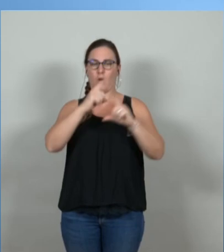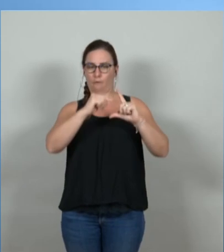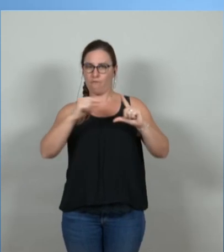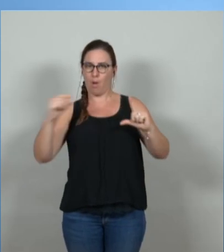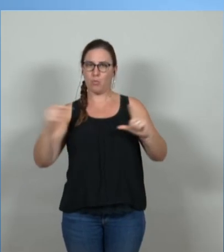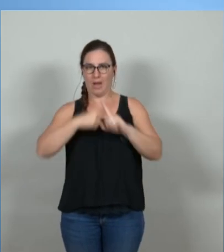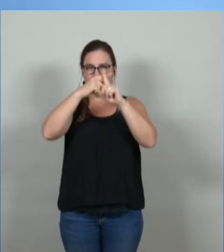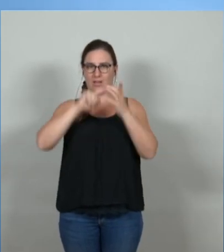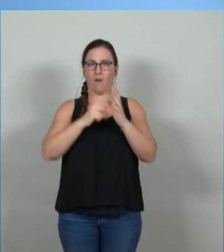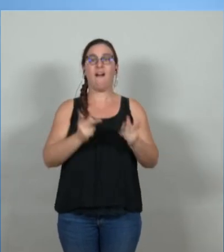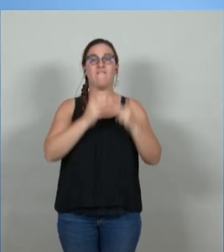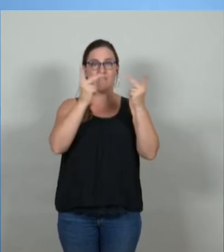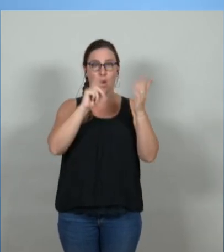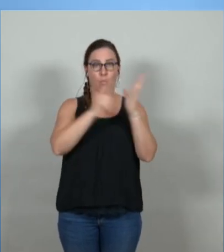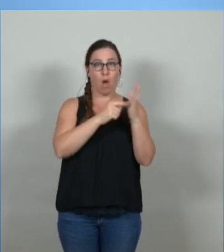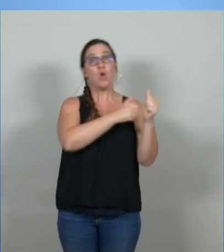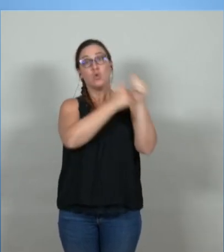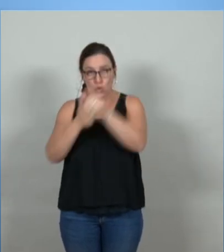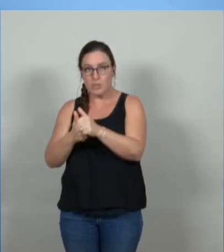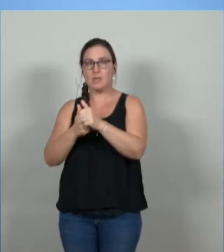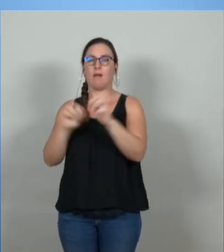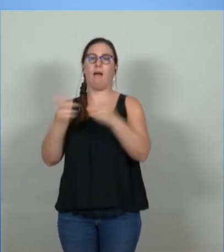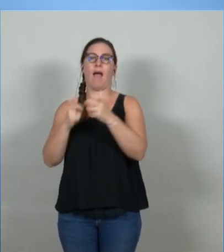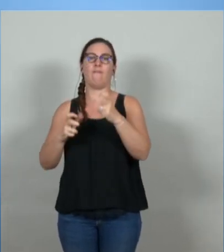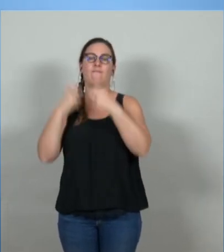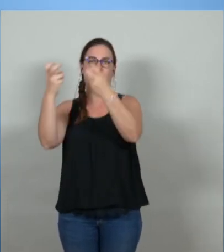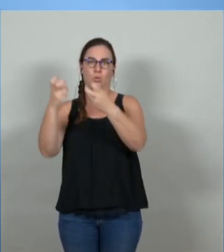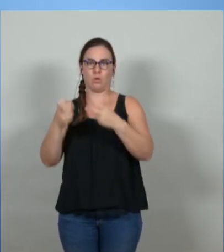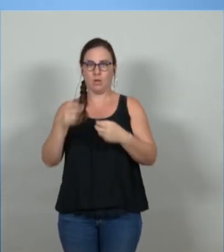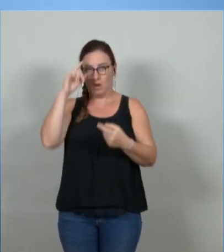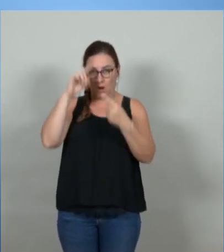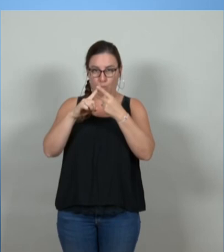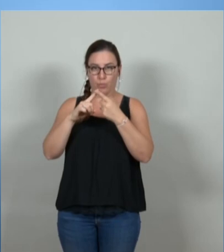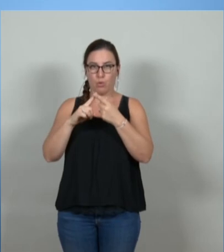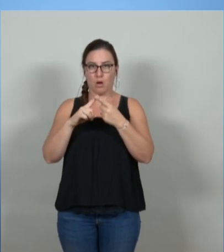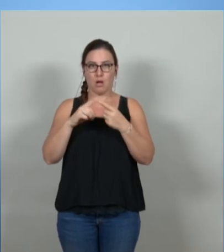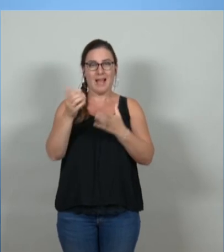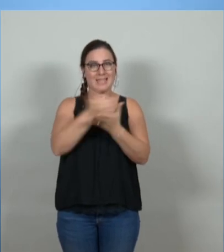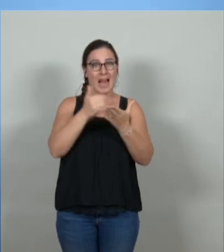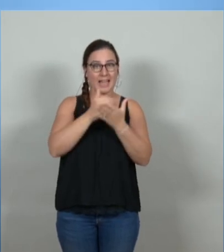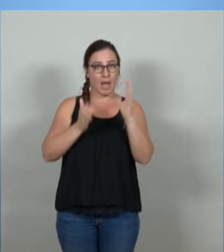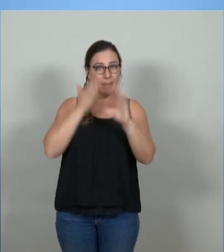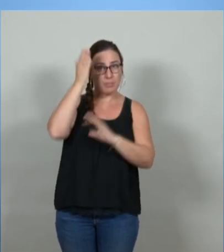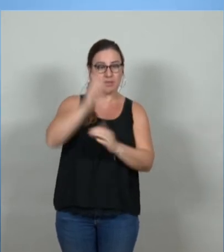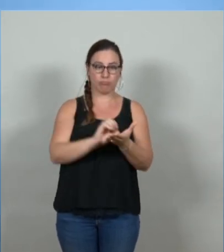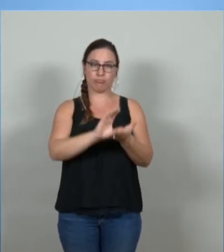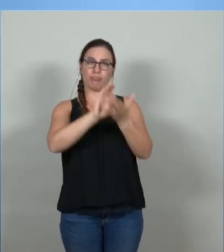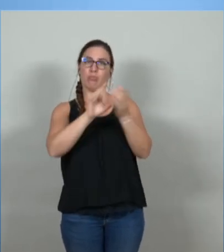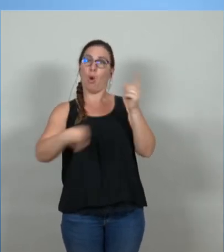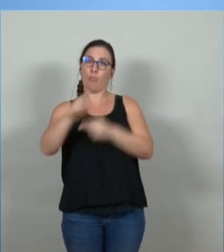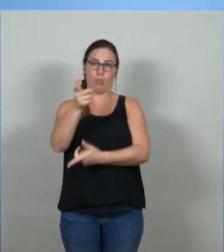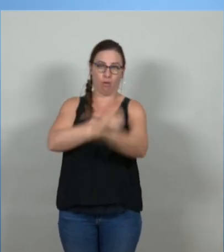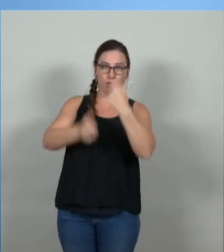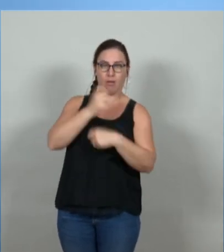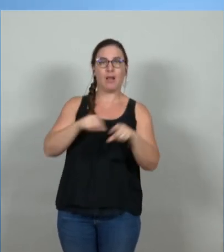la valeur du point sur l'inflation à la fois pour donner des super perspectives salariales aux agents et agents de public et